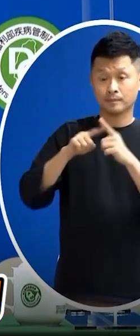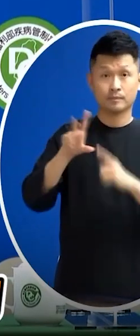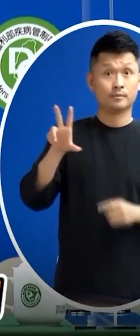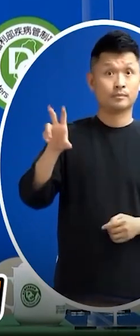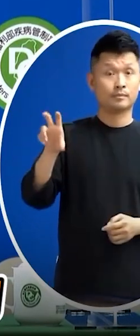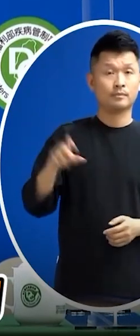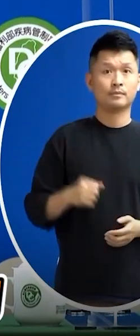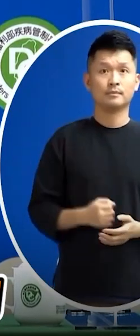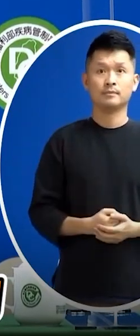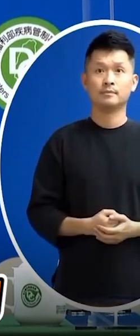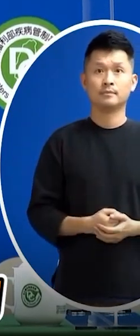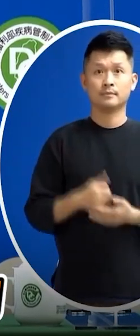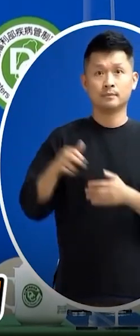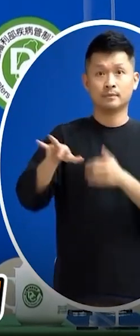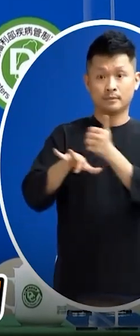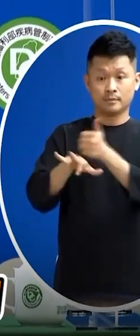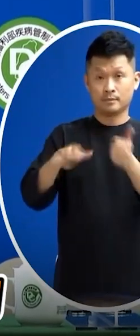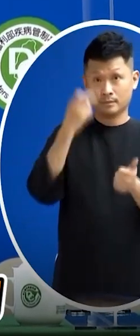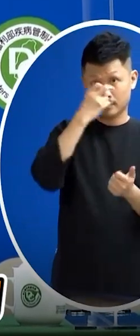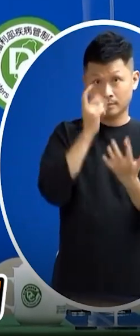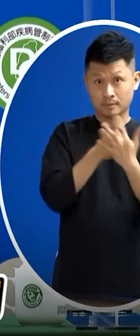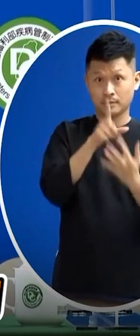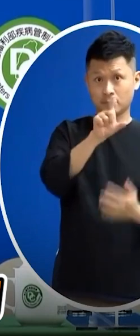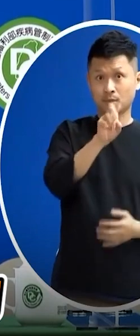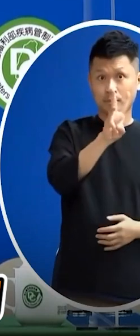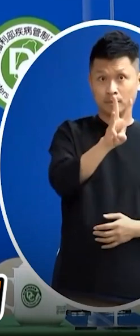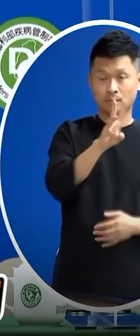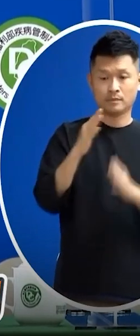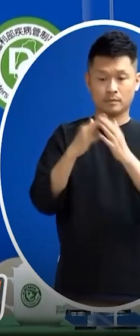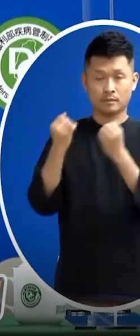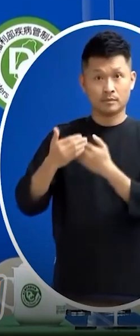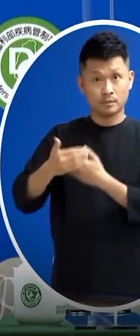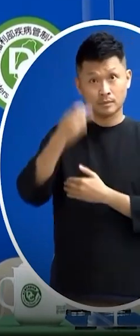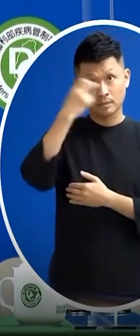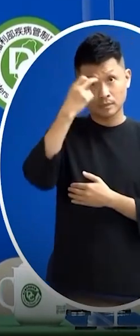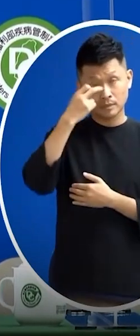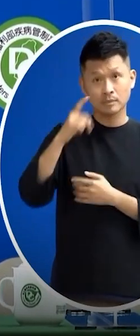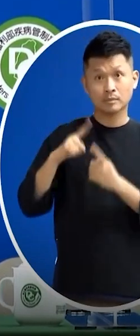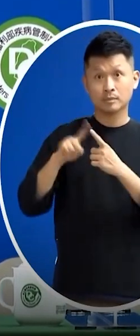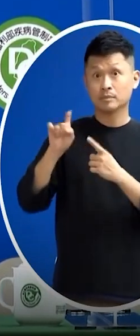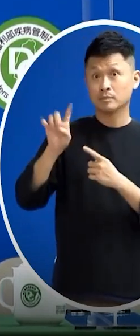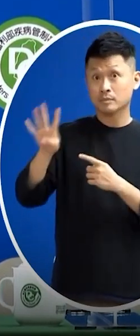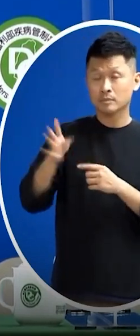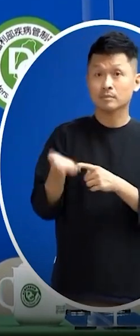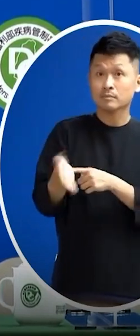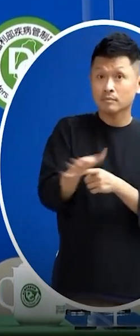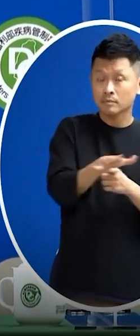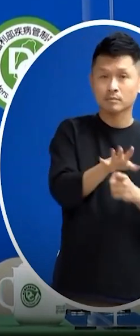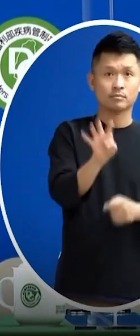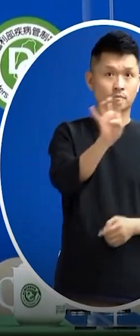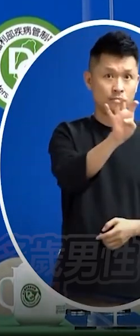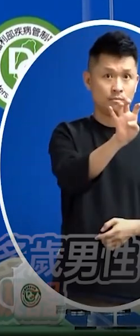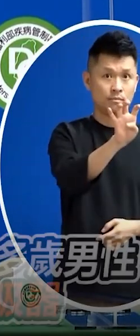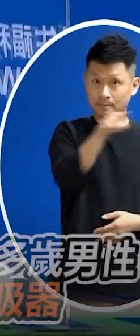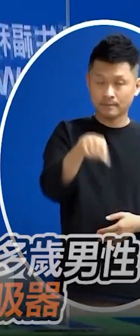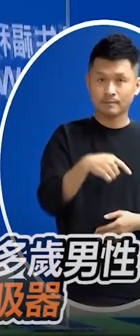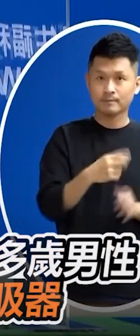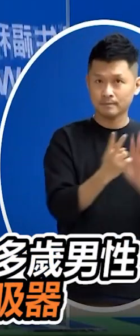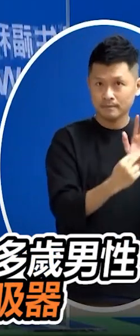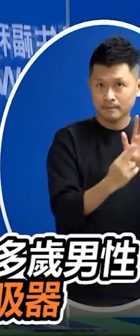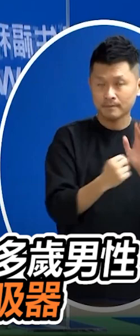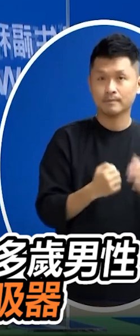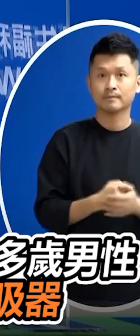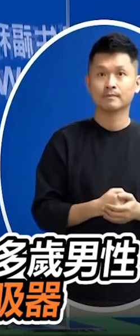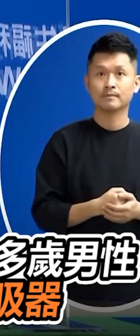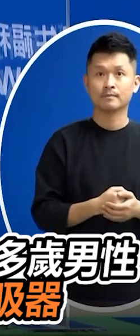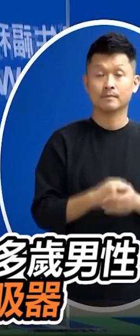77例，落地裁检63例，居家检疫14例，死亡的个案有40例。 其中在